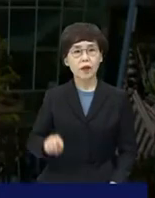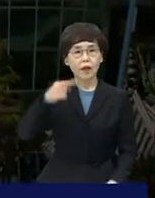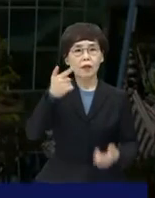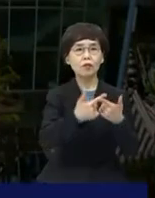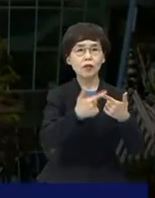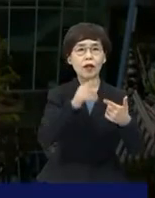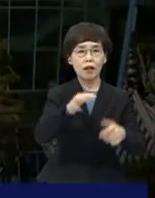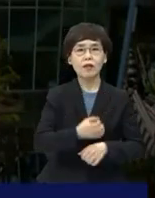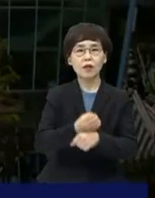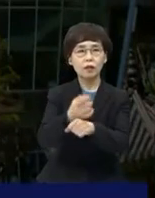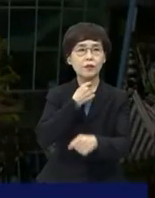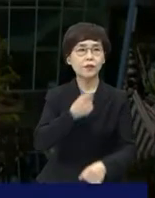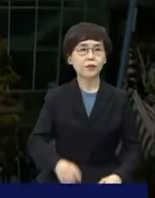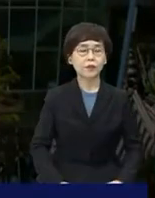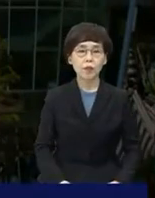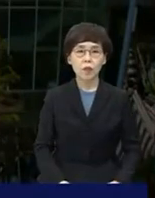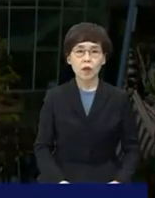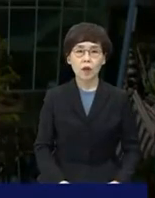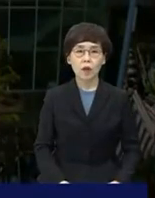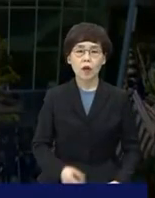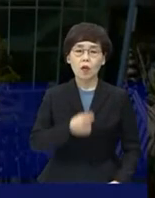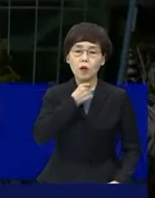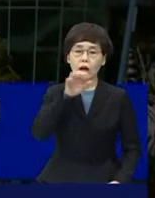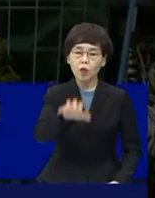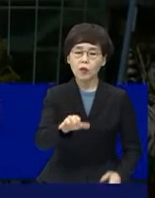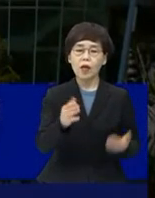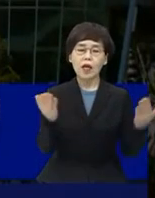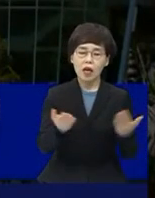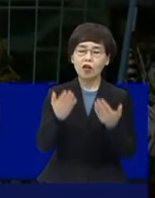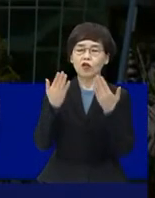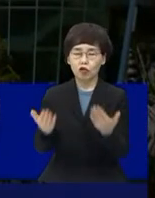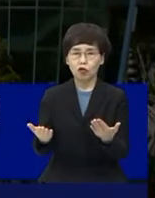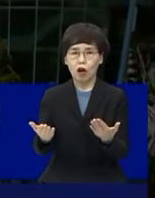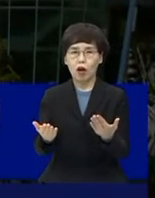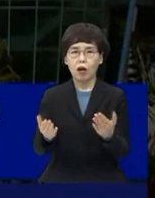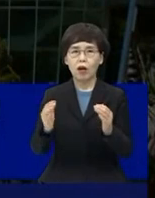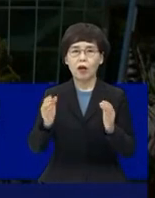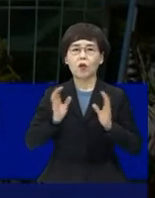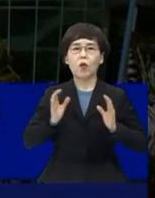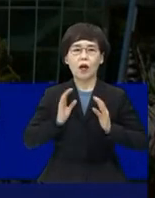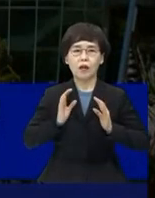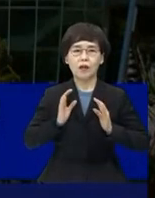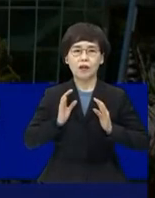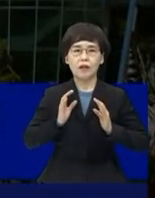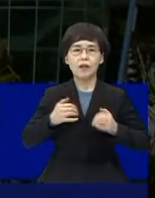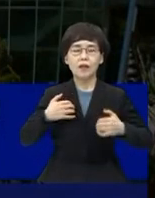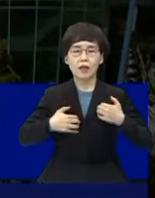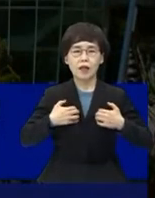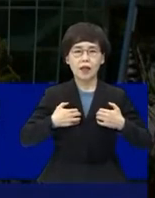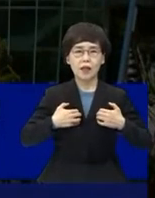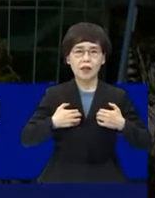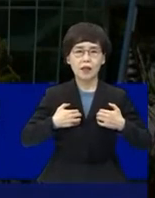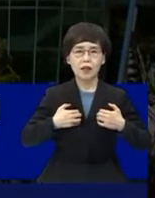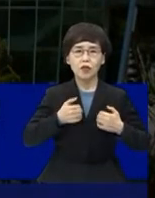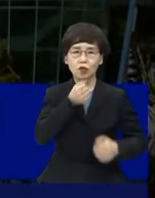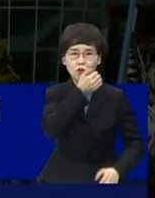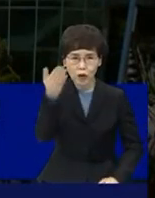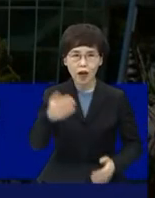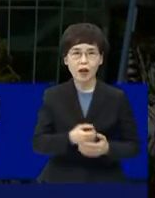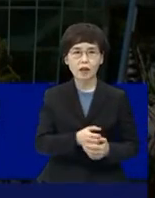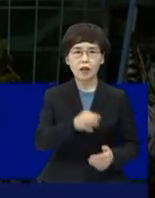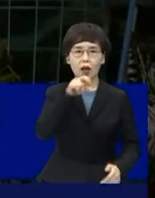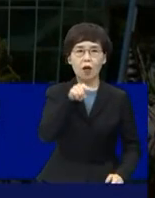이어서 부산에서 전해드립니다. 원하는 장소에서 일과 휴가를 동시에 즐기는 새로운 트렌드를 워케이션이라고 하는데요.